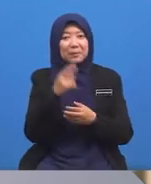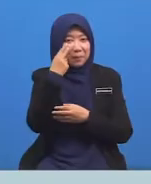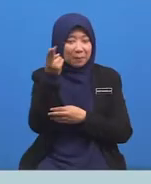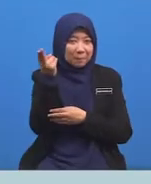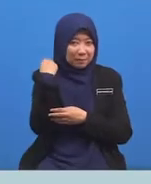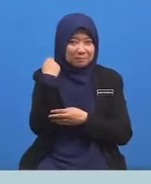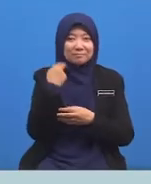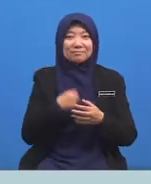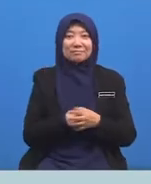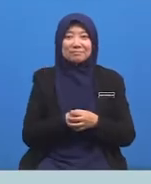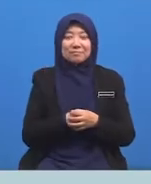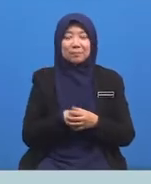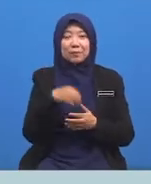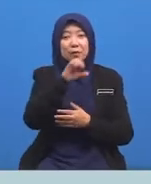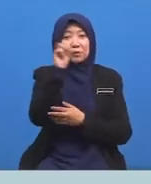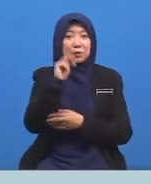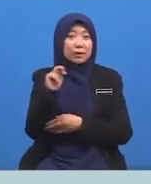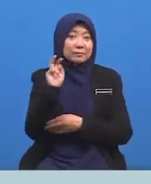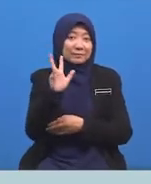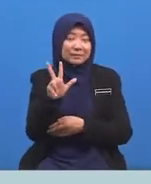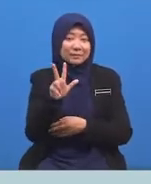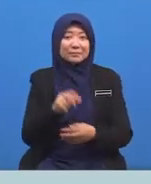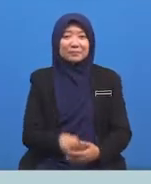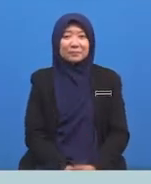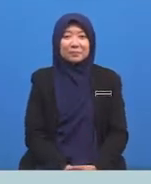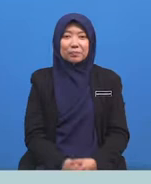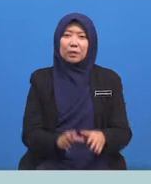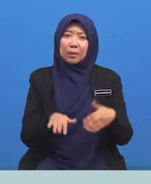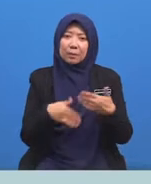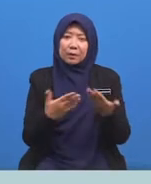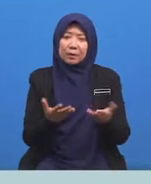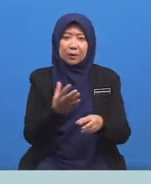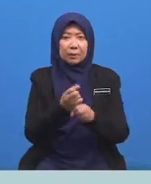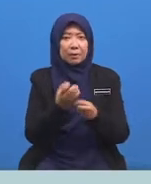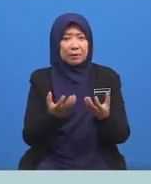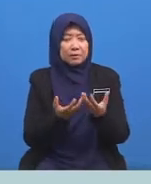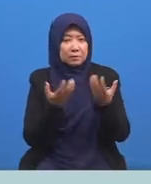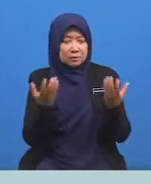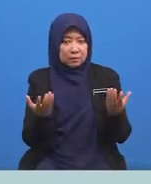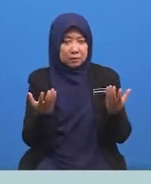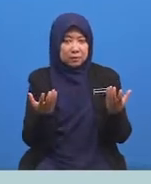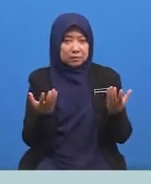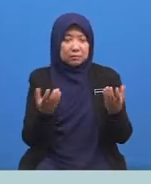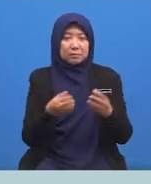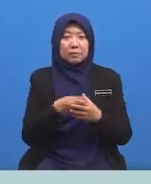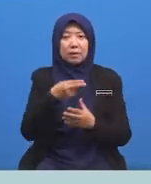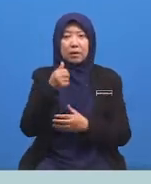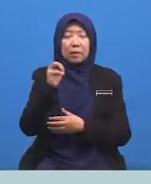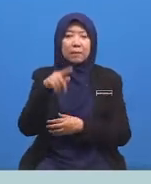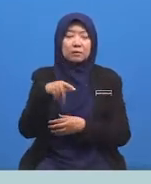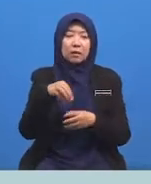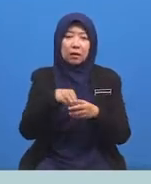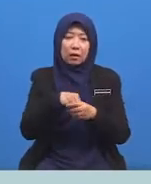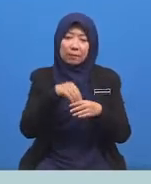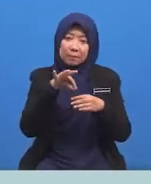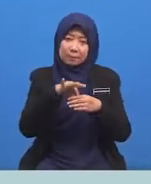semua. Soalan ketiga. Bagaimana cikgu dapat mengasingkan hampas teh di dalam minuman